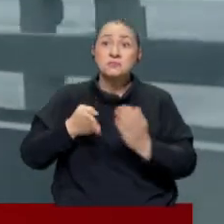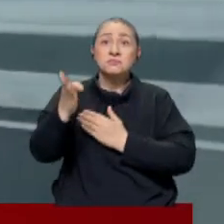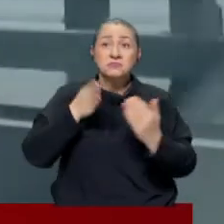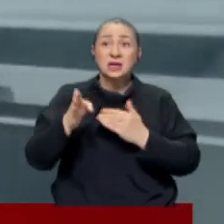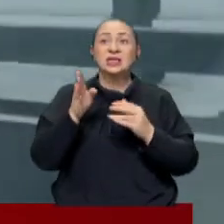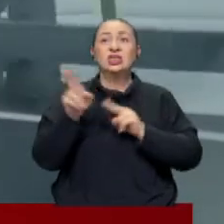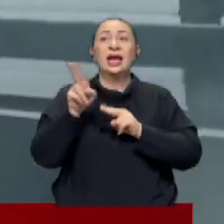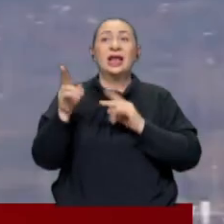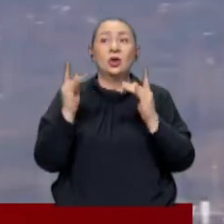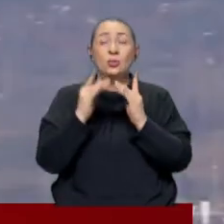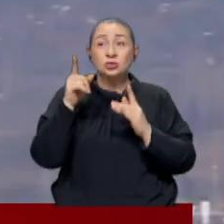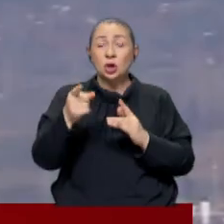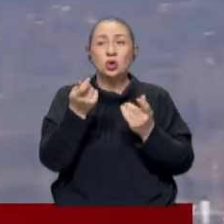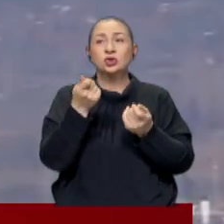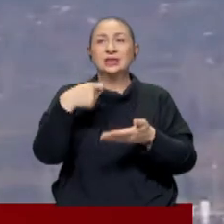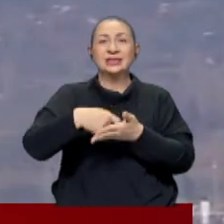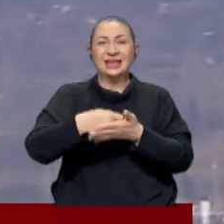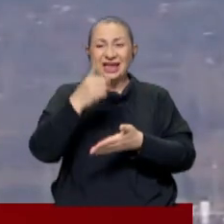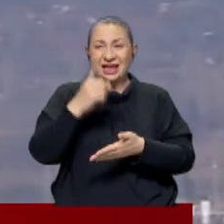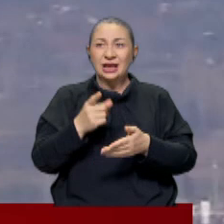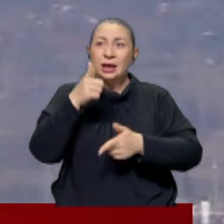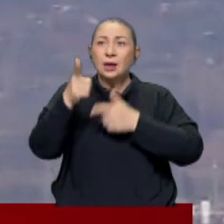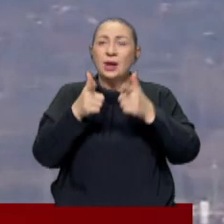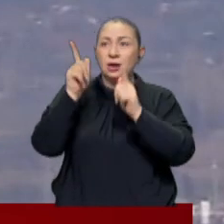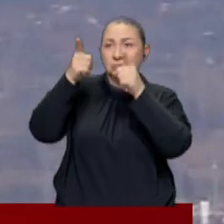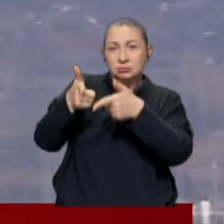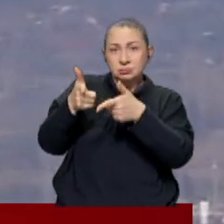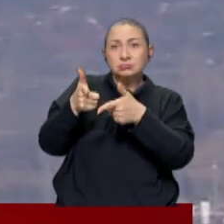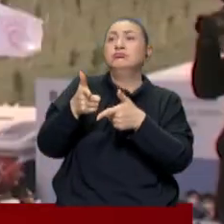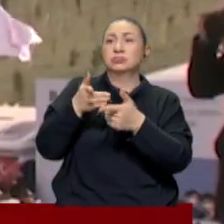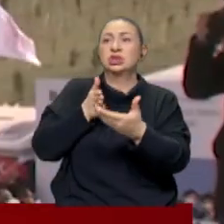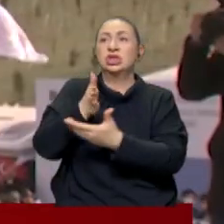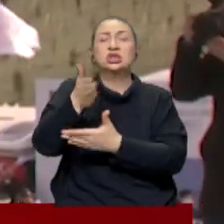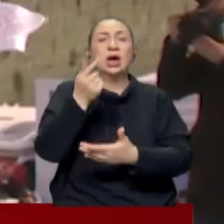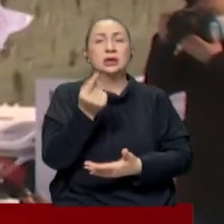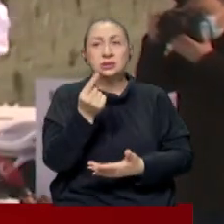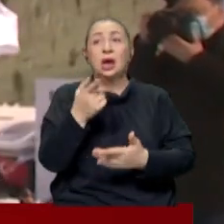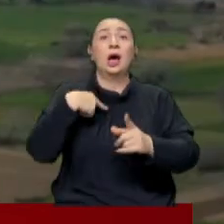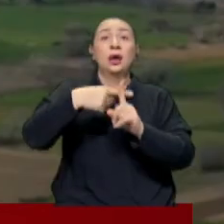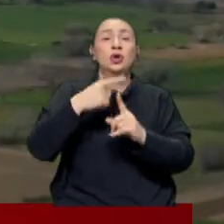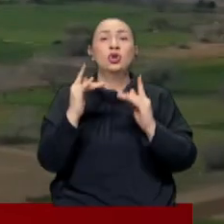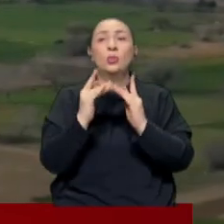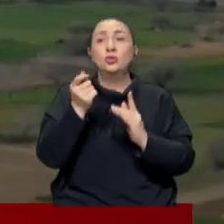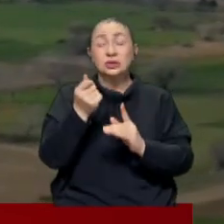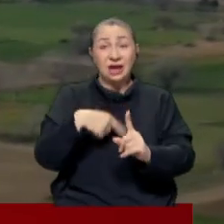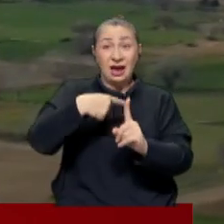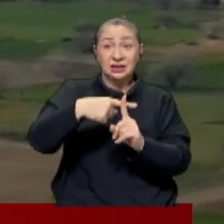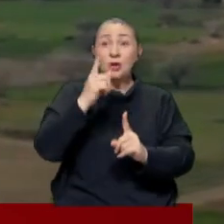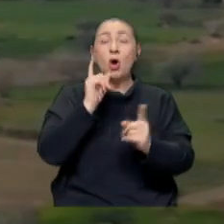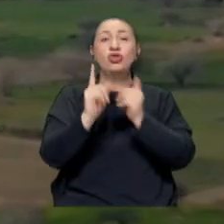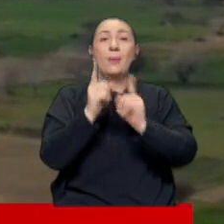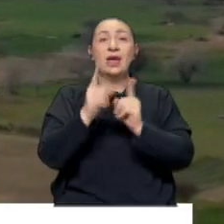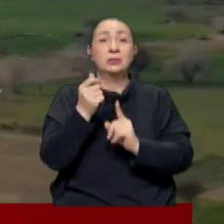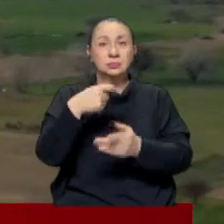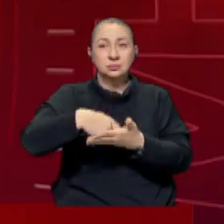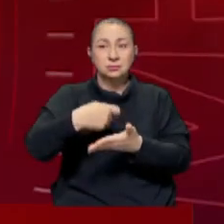geçtiği Çanakkale Köprüsü'ne ücretli ilk gününde de kameralar çevrildi. Geçiş azdı. Üstelik köprü ücretinin yanında bir de otoban